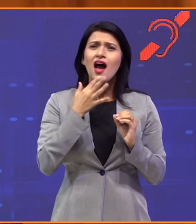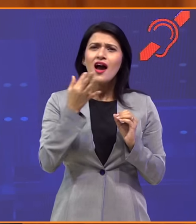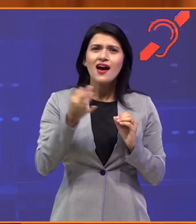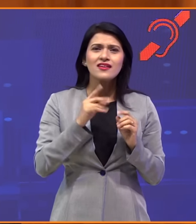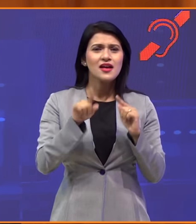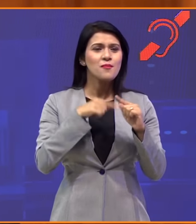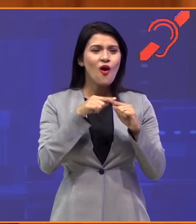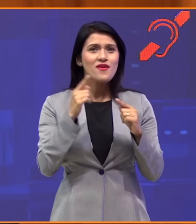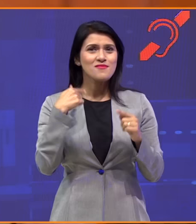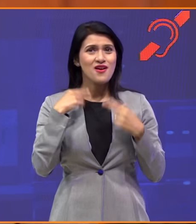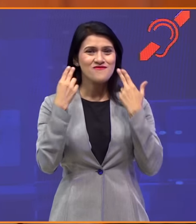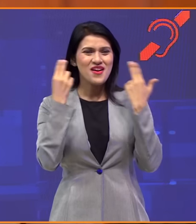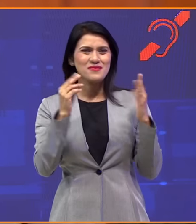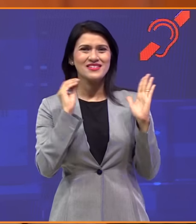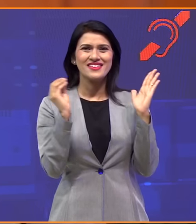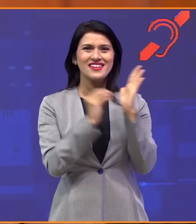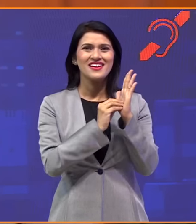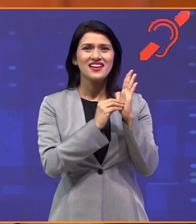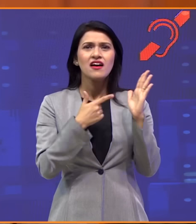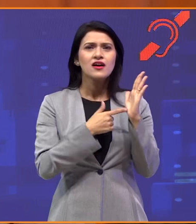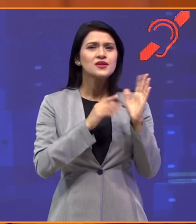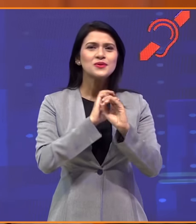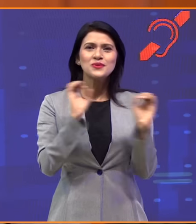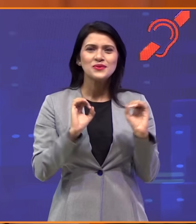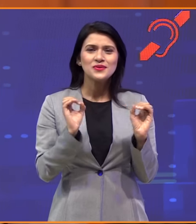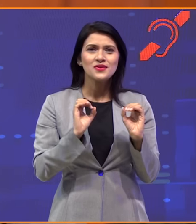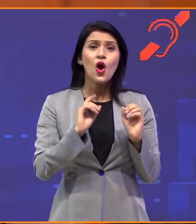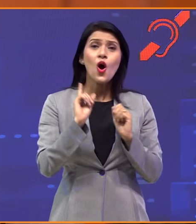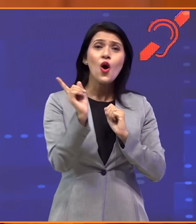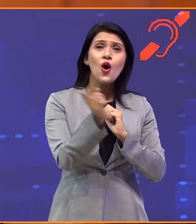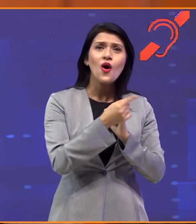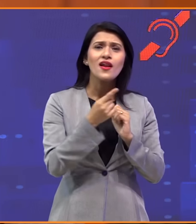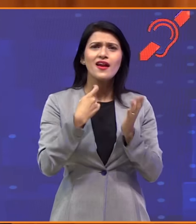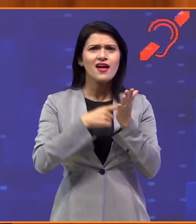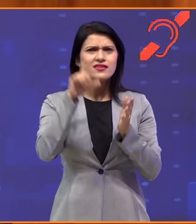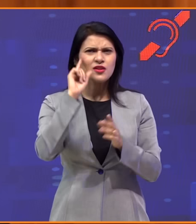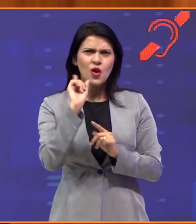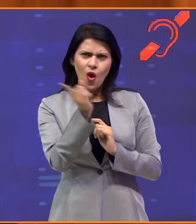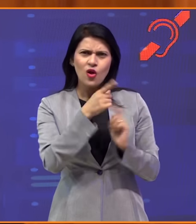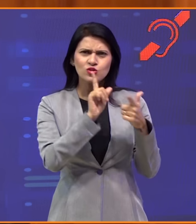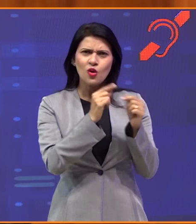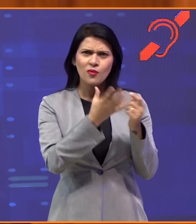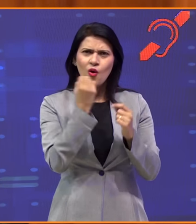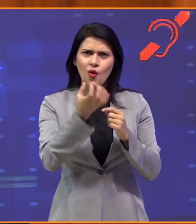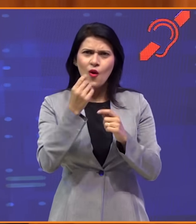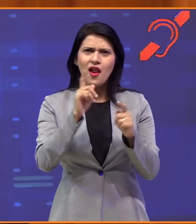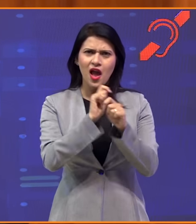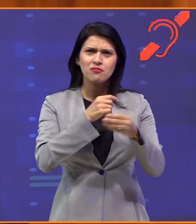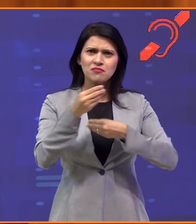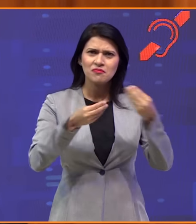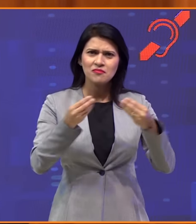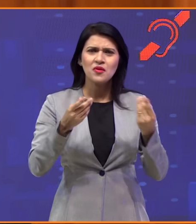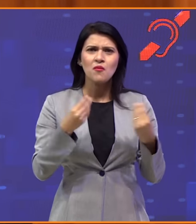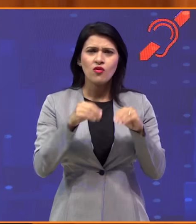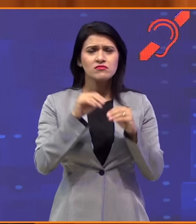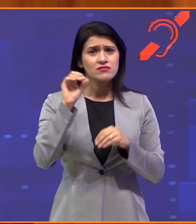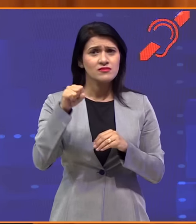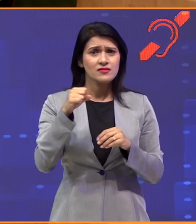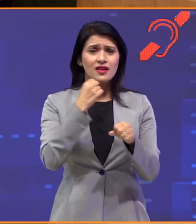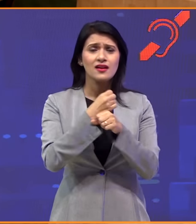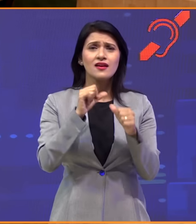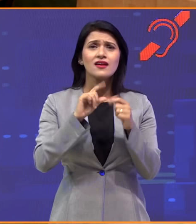मेरे बारे में लिखा और उस फिल्म के बाकी जितने कैरेक्टर्स थे सबको कहीं ना कहीं फिल्मों में काम सबको मिला सौरभ शुक्ला अ गजराजा और